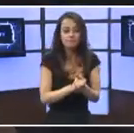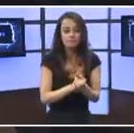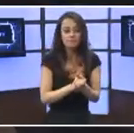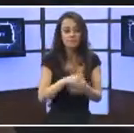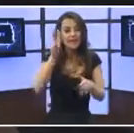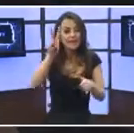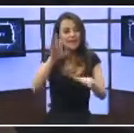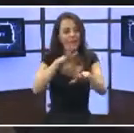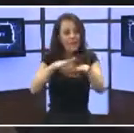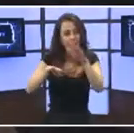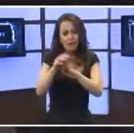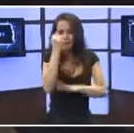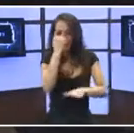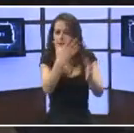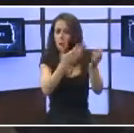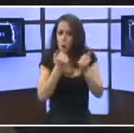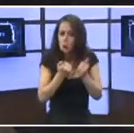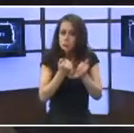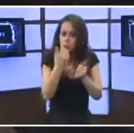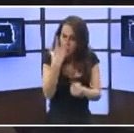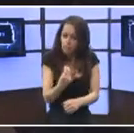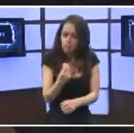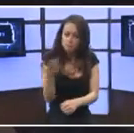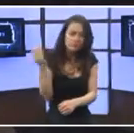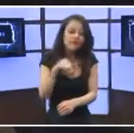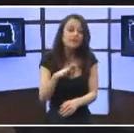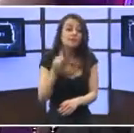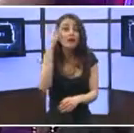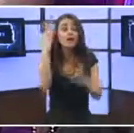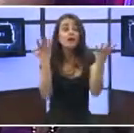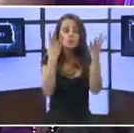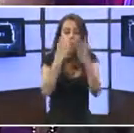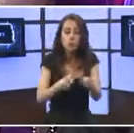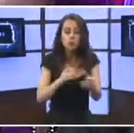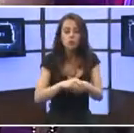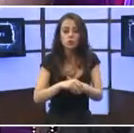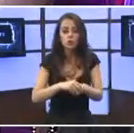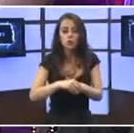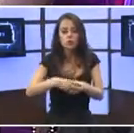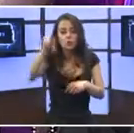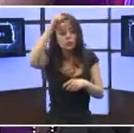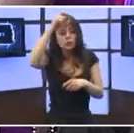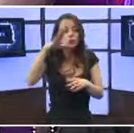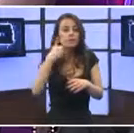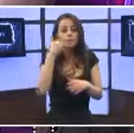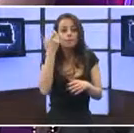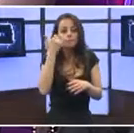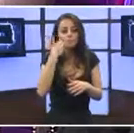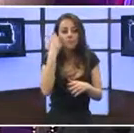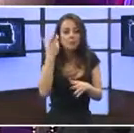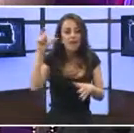elim kanda da olsa koşarım. Allah başkanım ben son Allah bir soru daha alabilir olsun miyim sizden? Hay hay. Türkiye Beyaz Ay Derneği ile